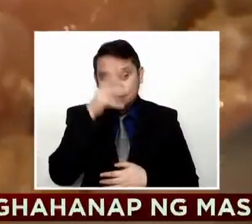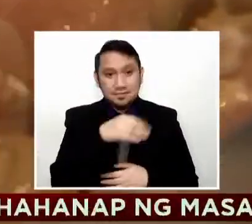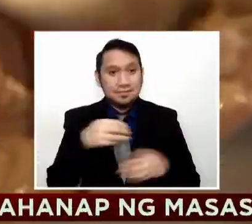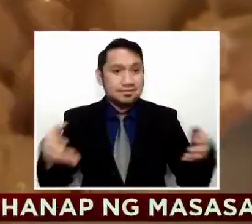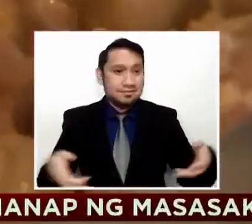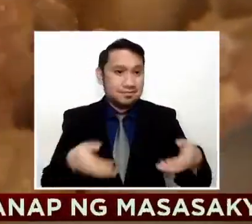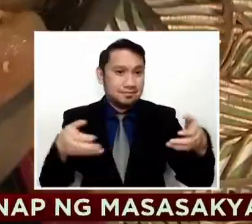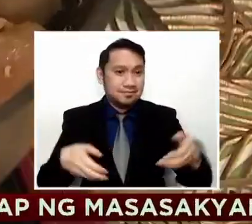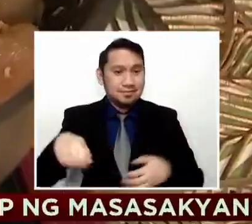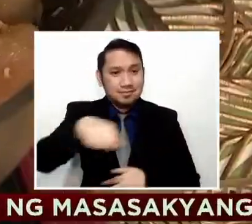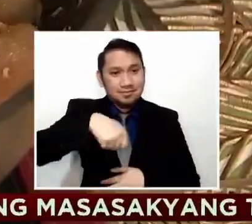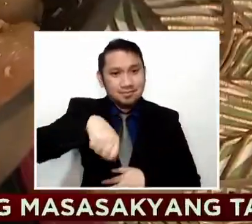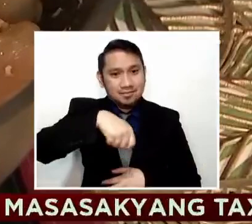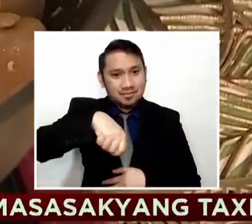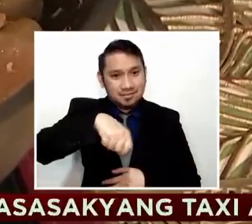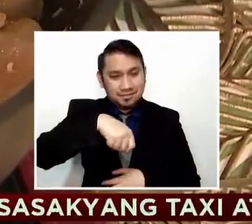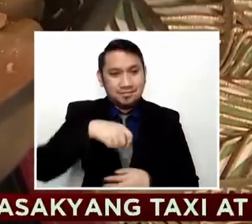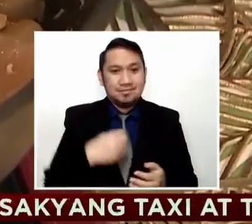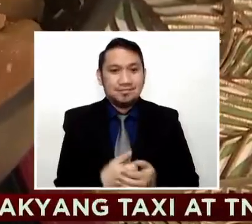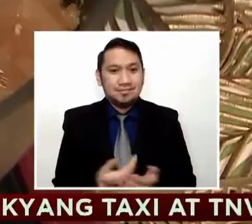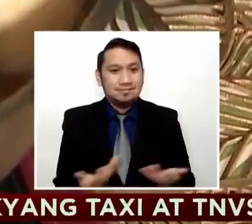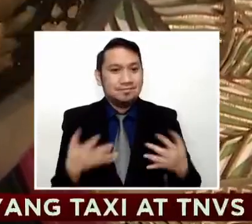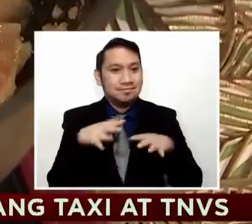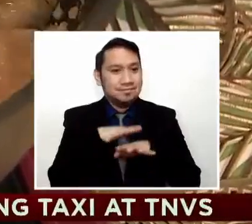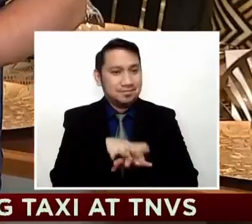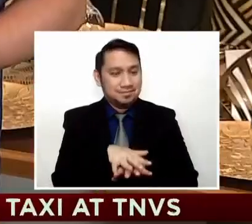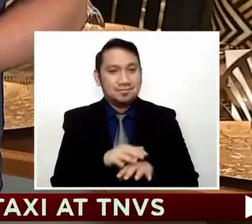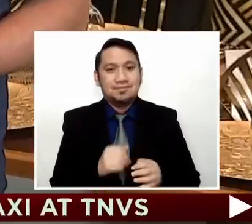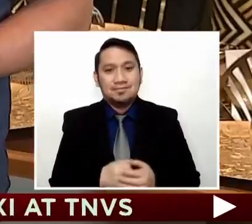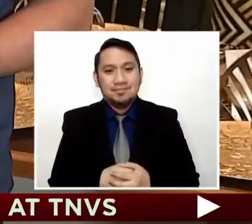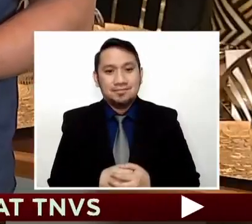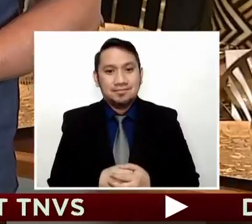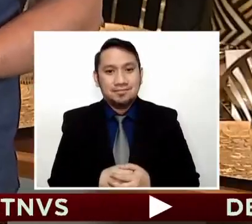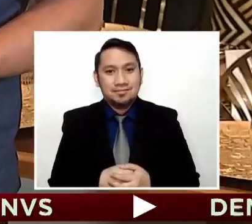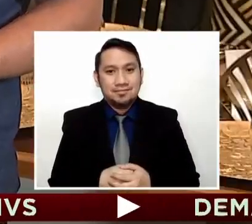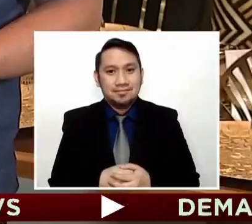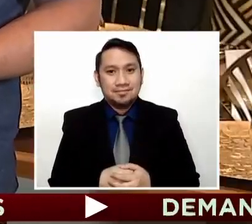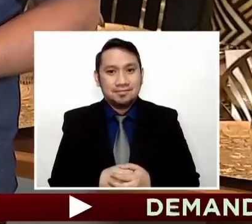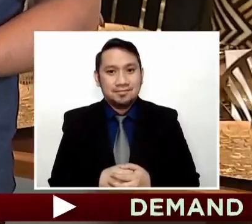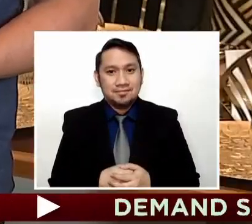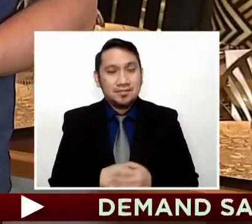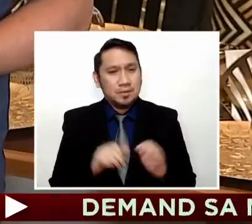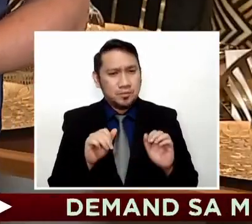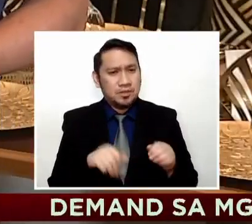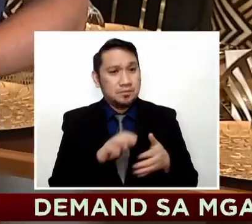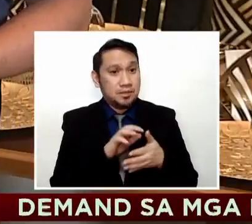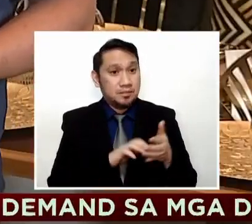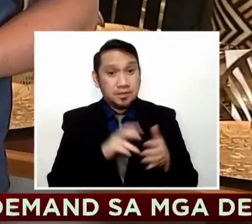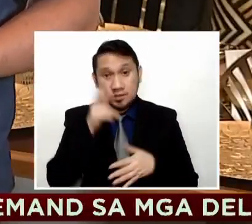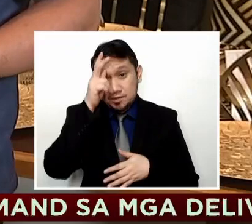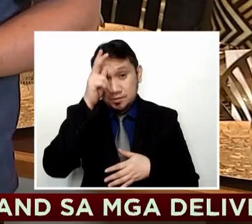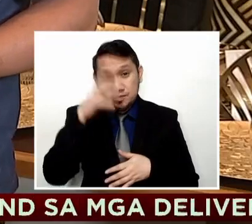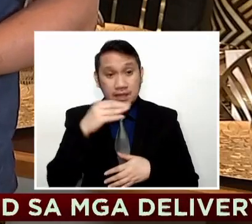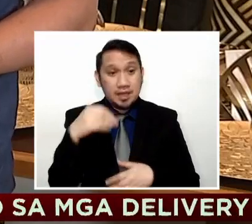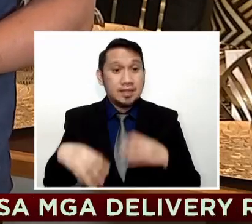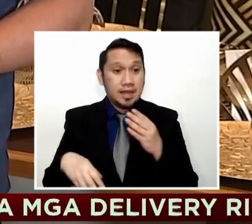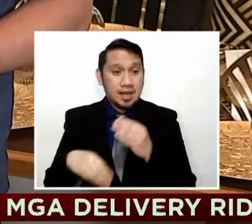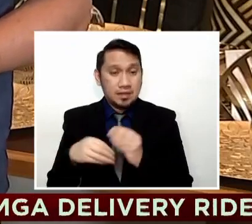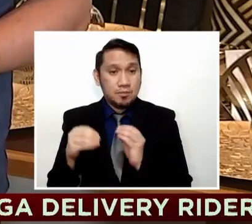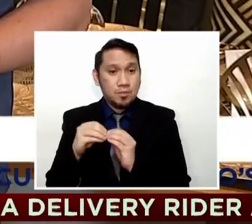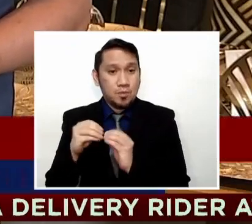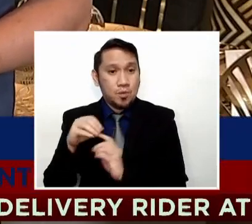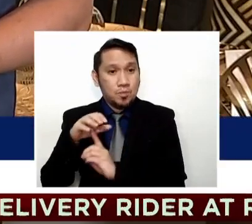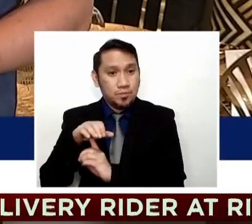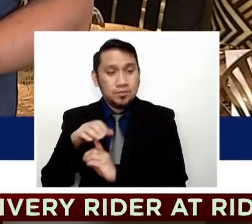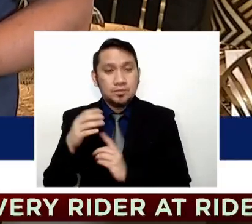ng maigi para mag-blend ang butter at maging malasa. Pwede natin bawasan yung chicken at dagdagan natin yung mushroom para